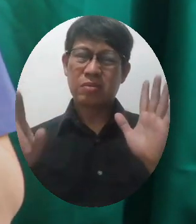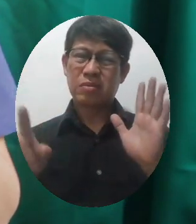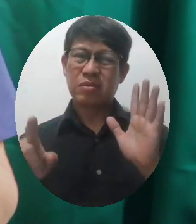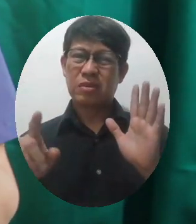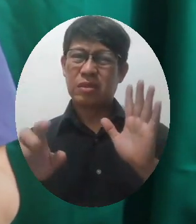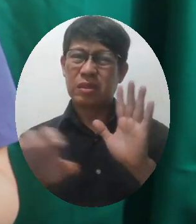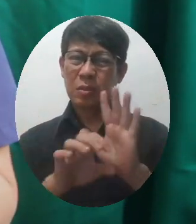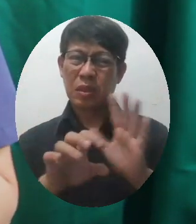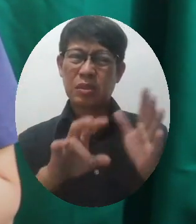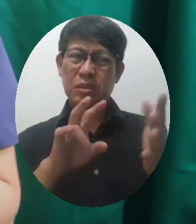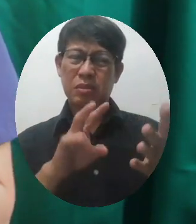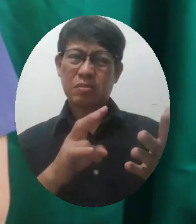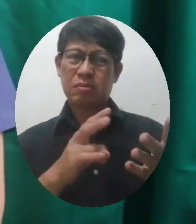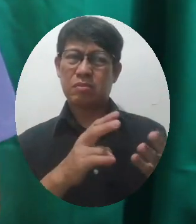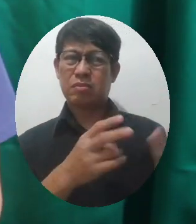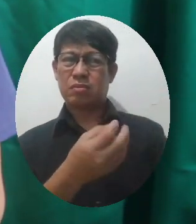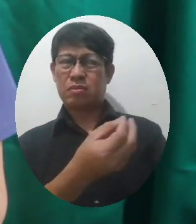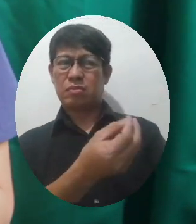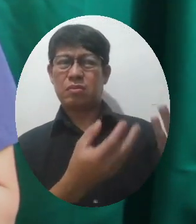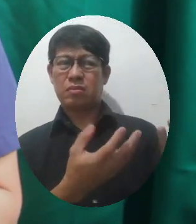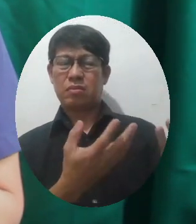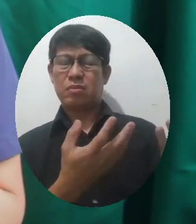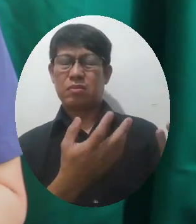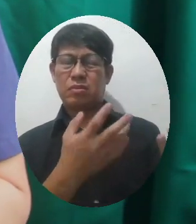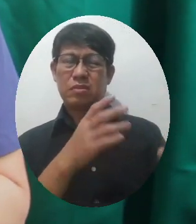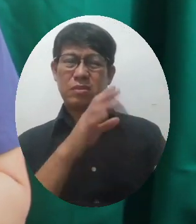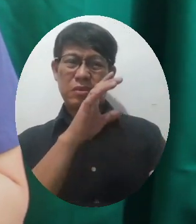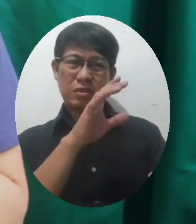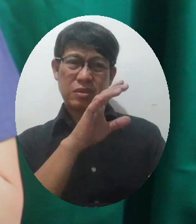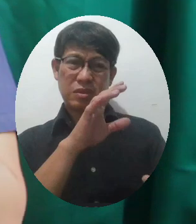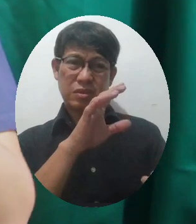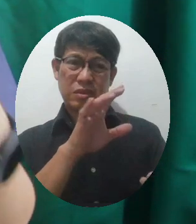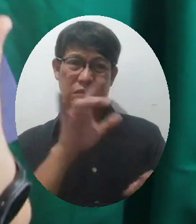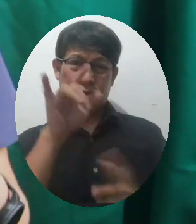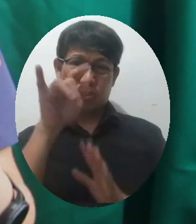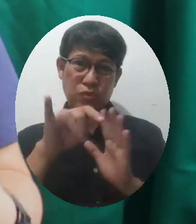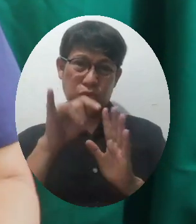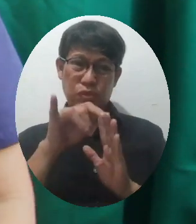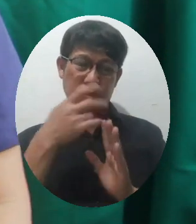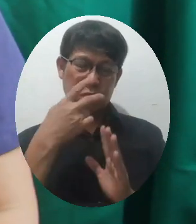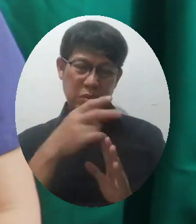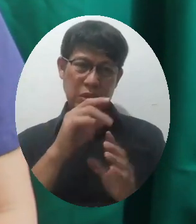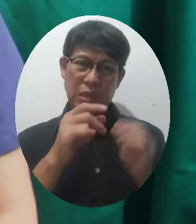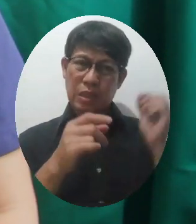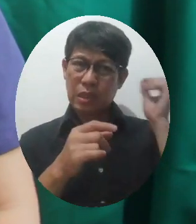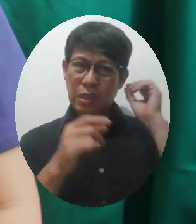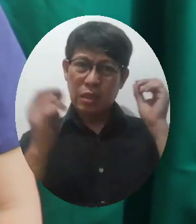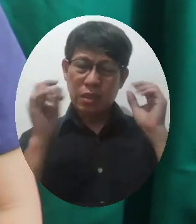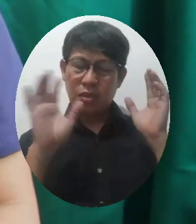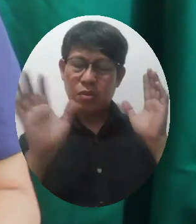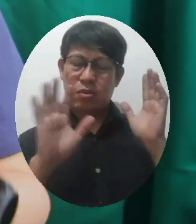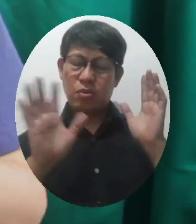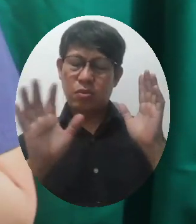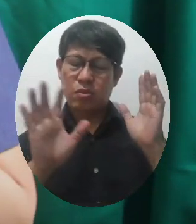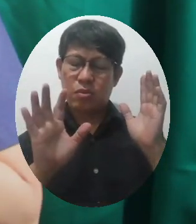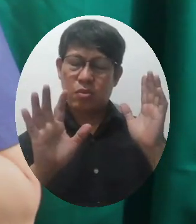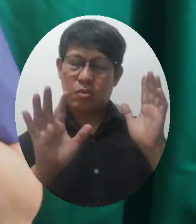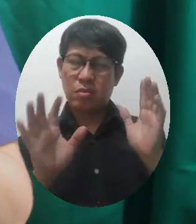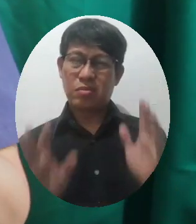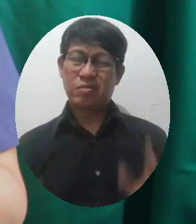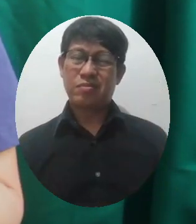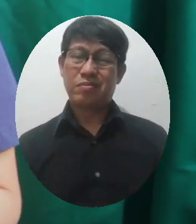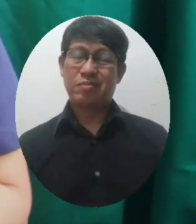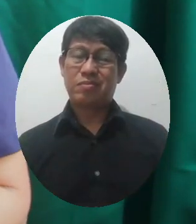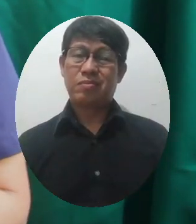tayong nababasa o nakikita sa YouTube, nakikita sa mga testimonies ng ibang mga tao po, no? I would suggest na